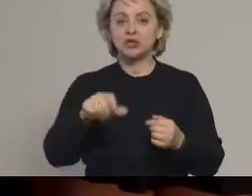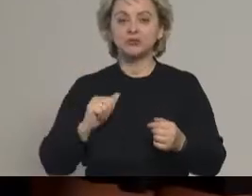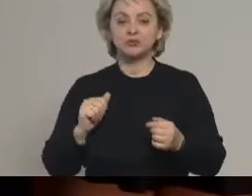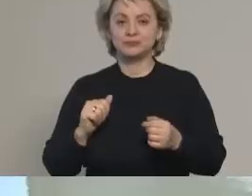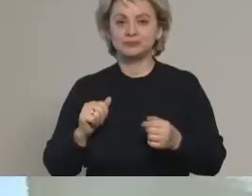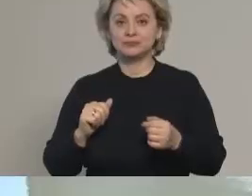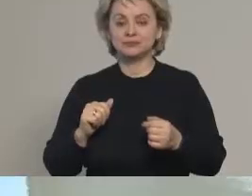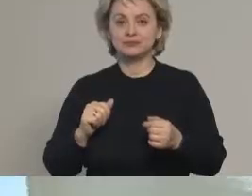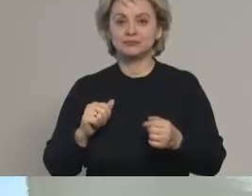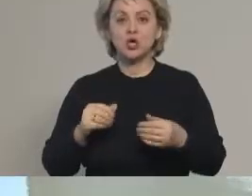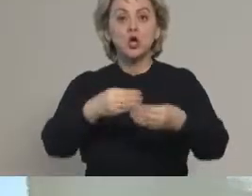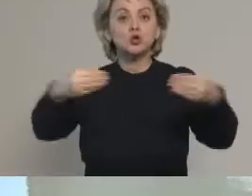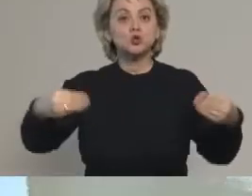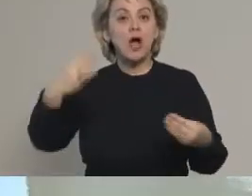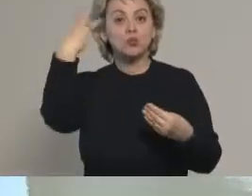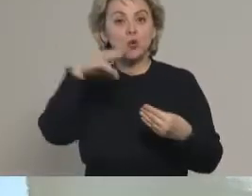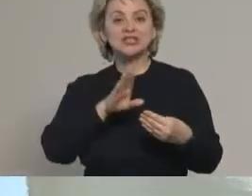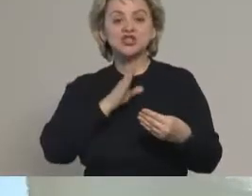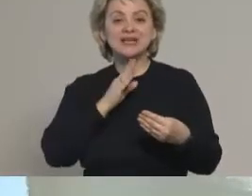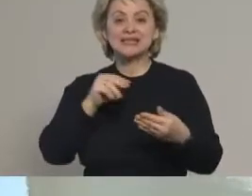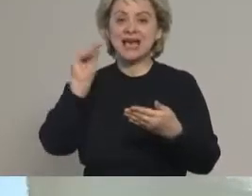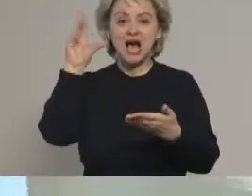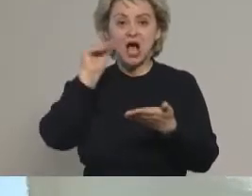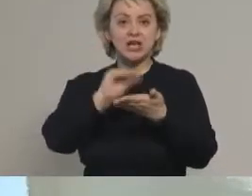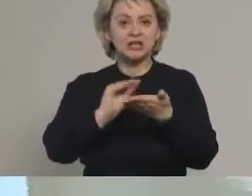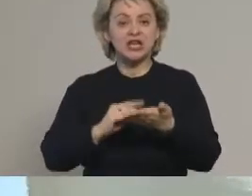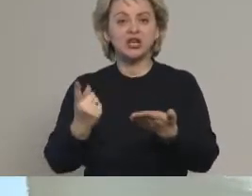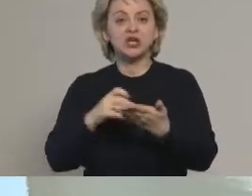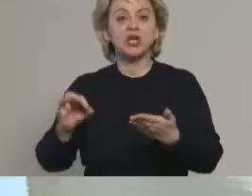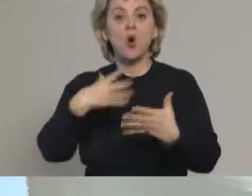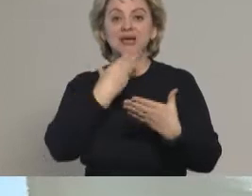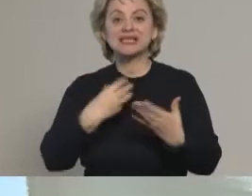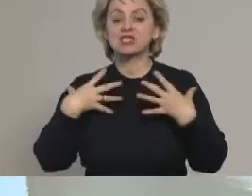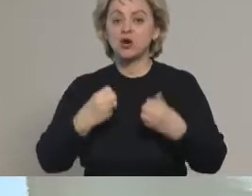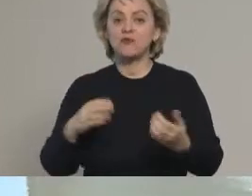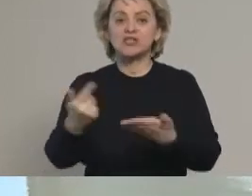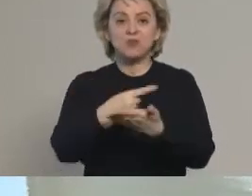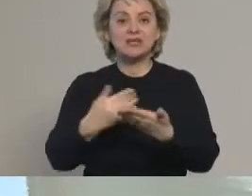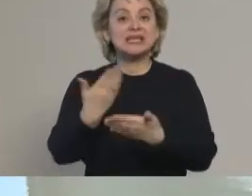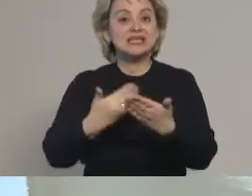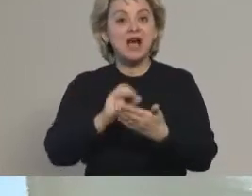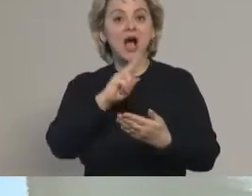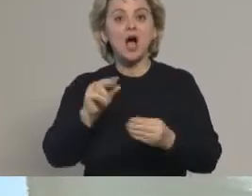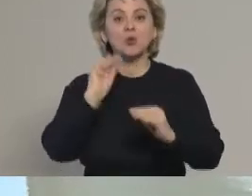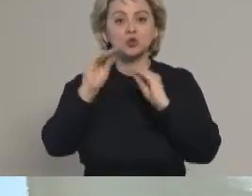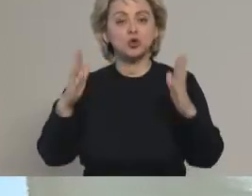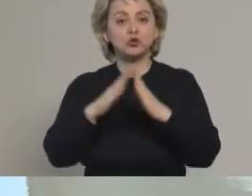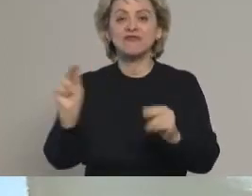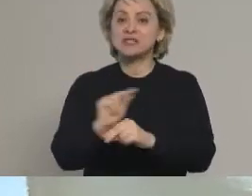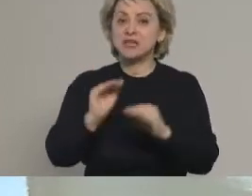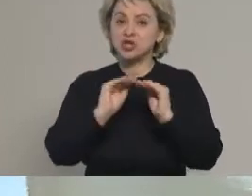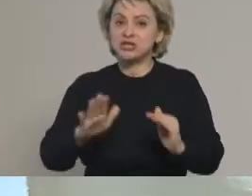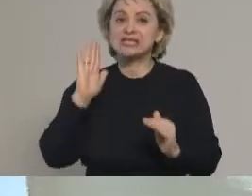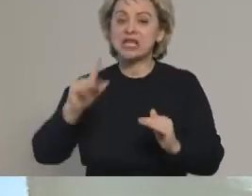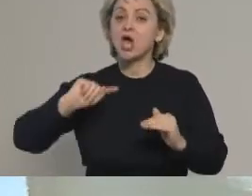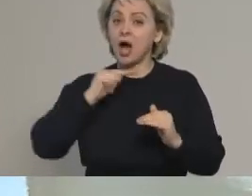Ростов-на-Дону. Журналы мод, женские календари, книги о красоте и здоровье, сборники советов, как обустроить дом, воспитать детей и